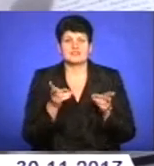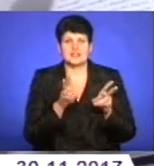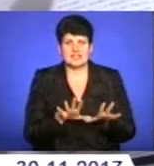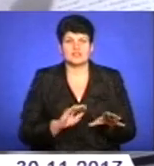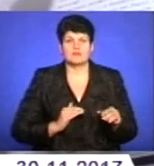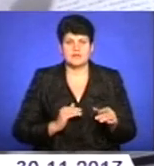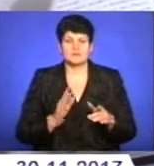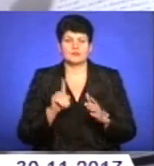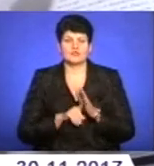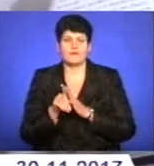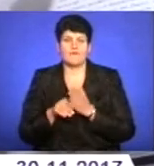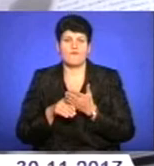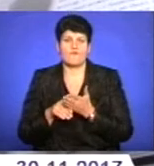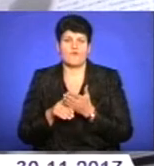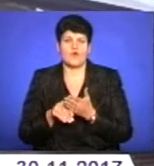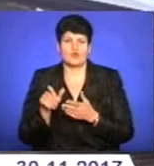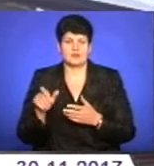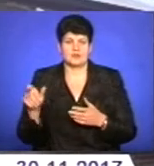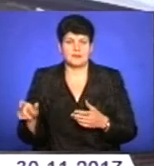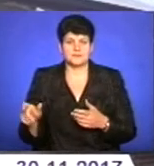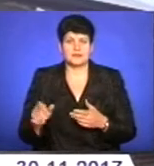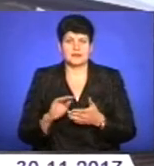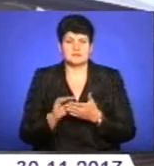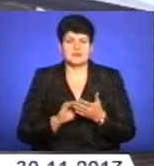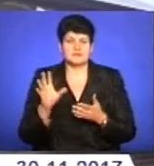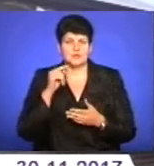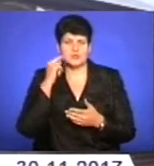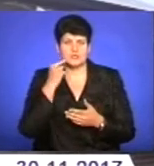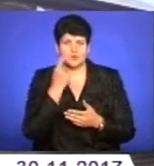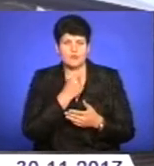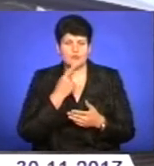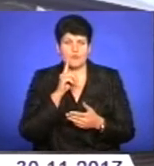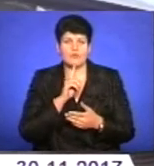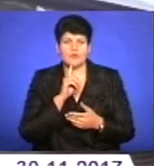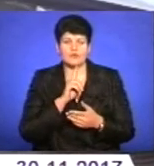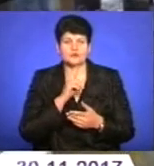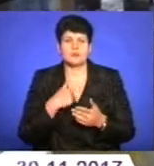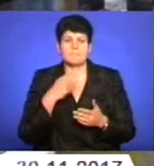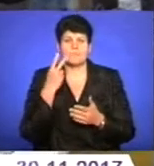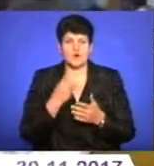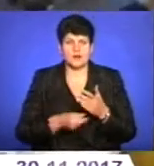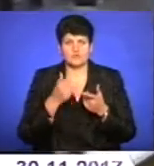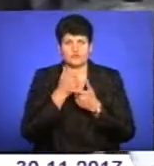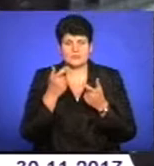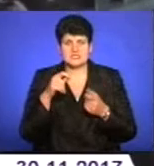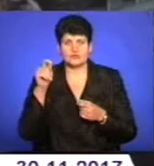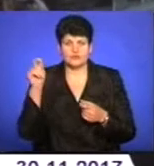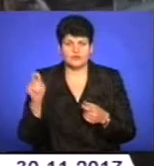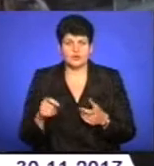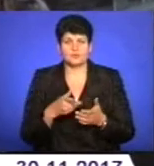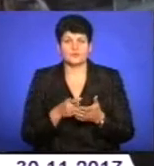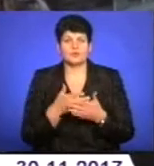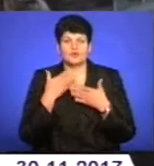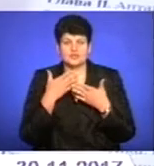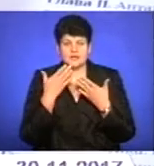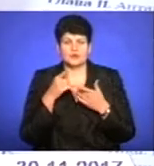думки та враження від побаченого описав у книзі російською мовою. Пояснює, поки що ми програємо інформаційну війну. Що його нотатки